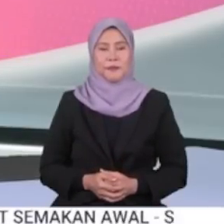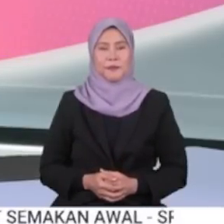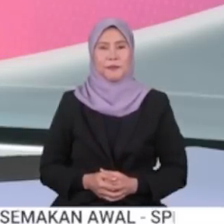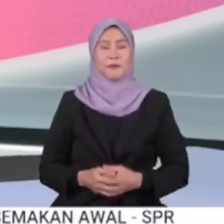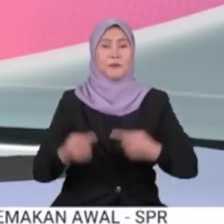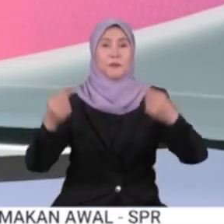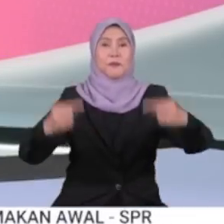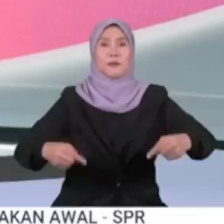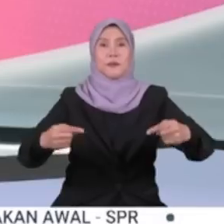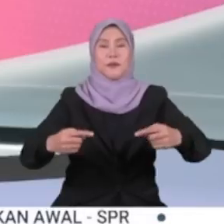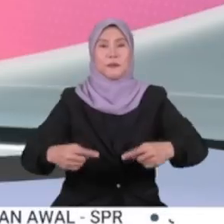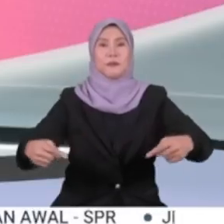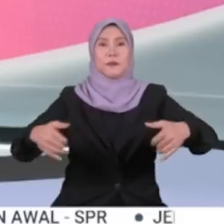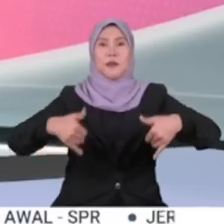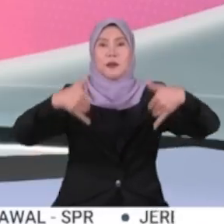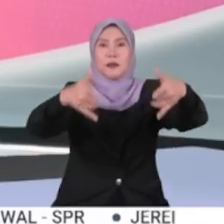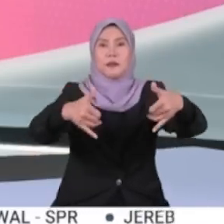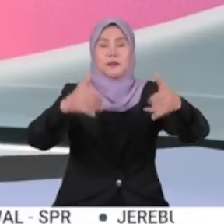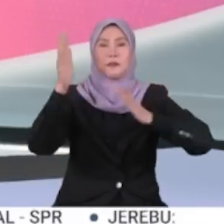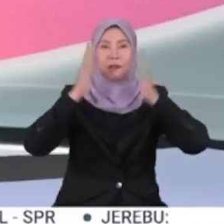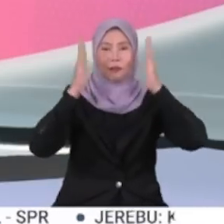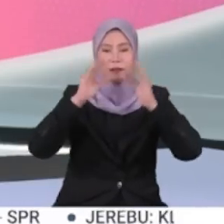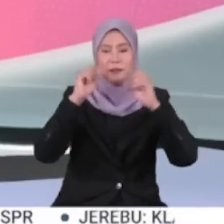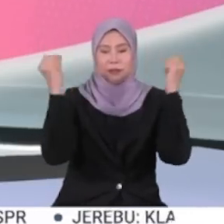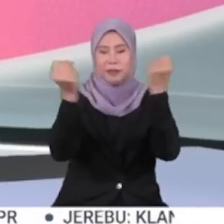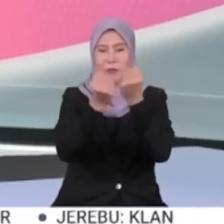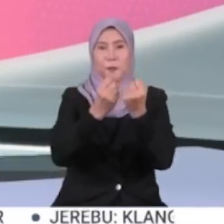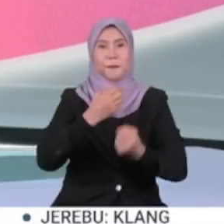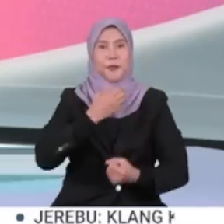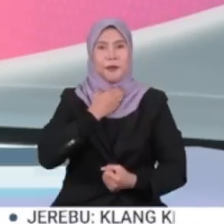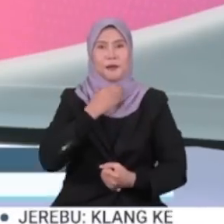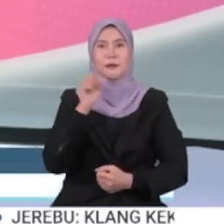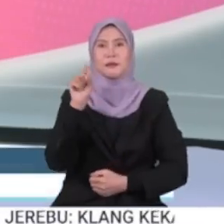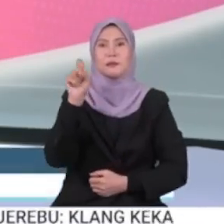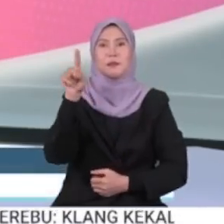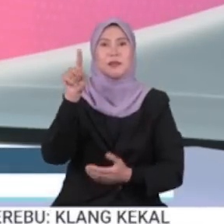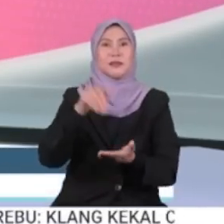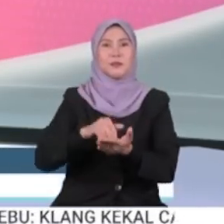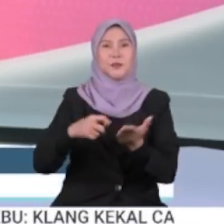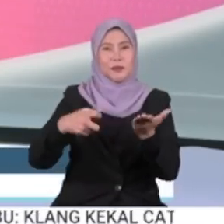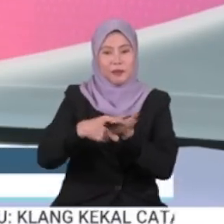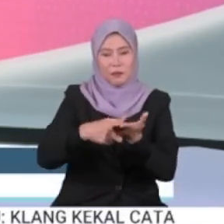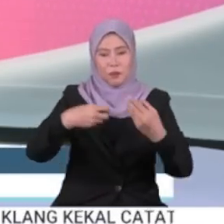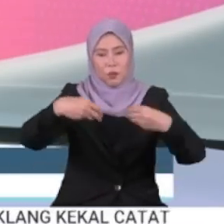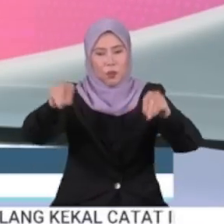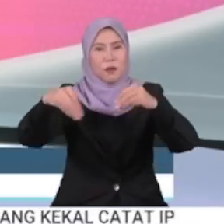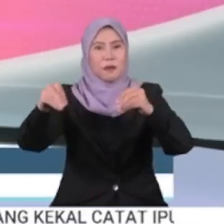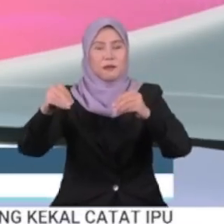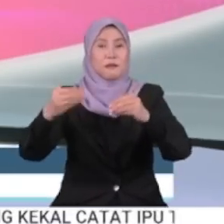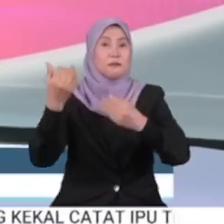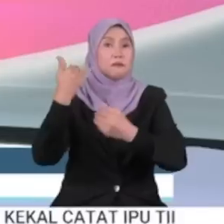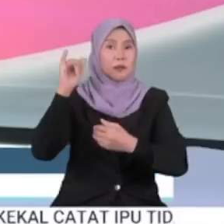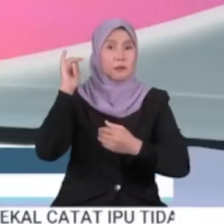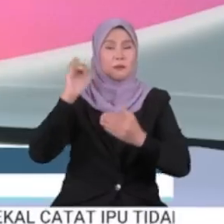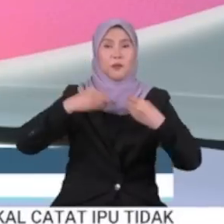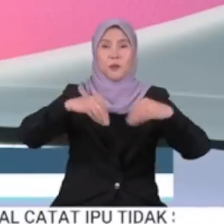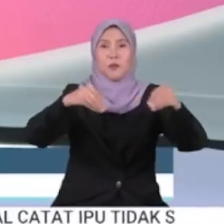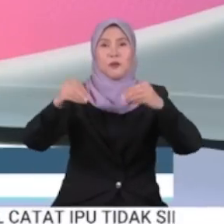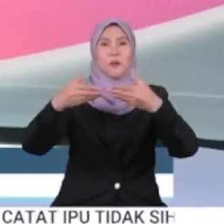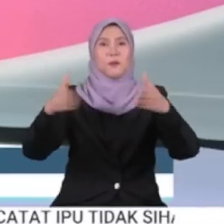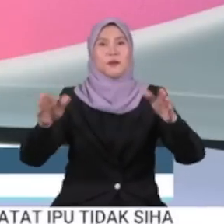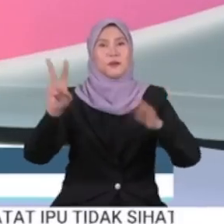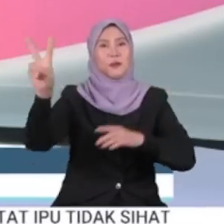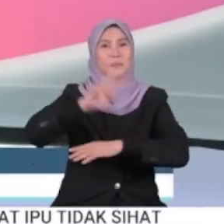Menjelang aksi separuh akhir Piala Malaysia di Stadium Perak malam ini, dikhabarkan lebih 11,000 tiket telah terjual setakat semalam sejak jualan